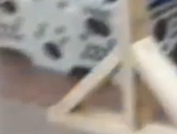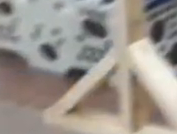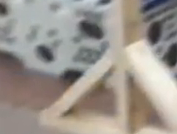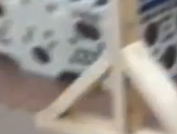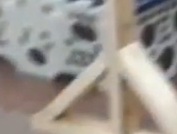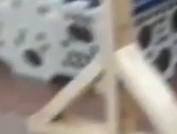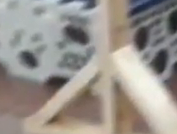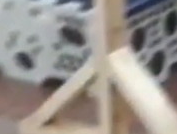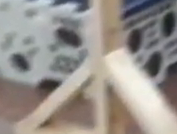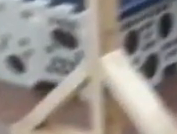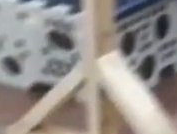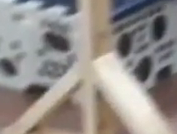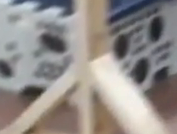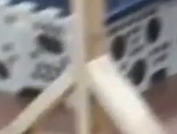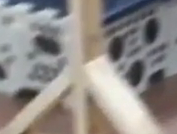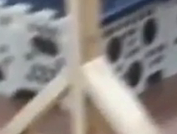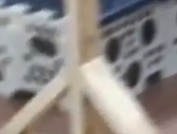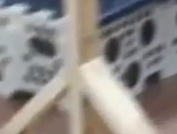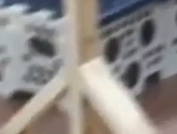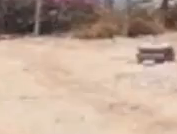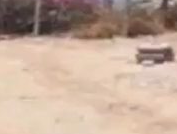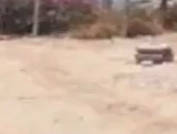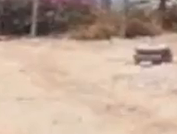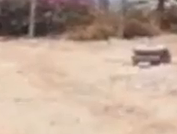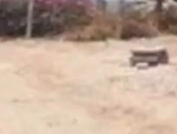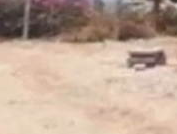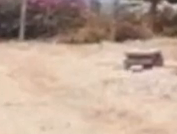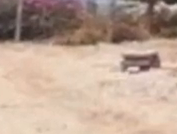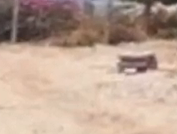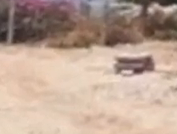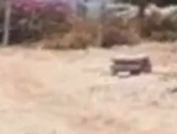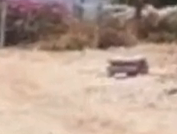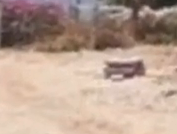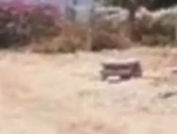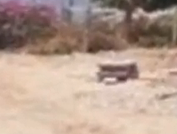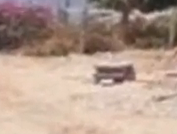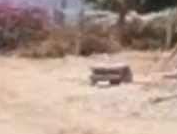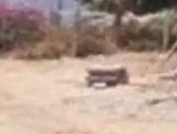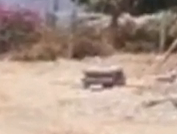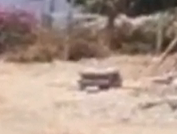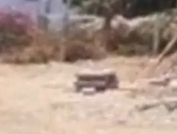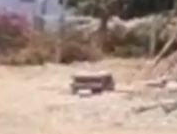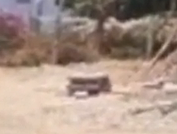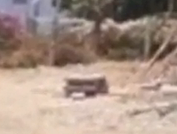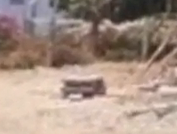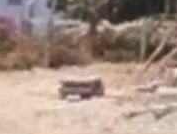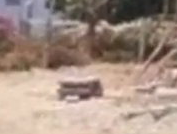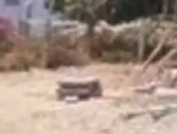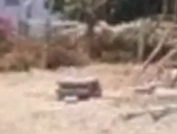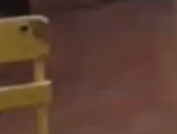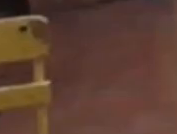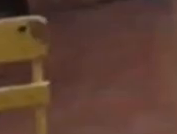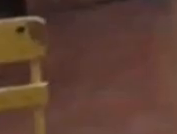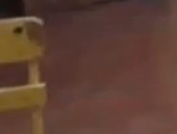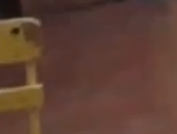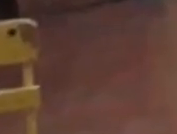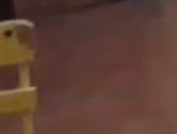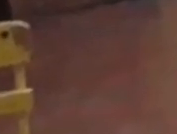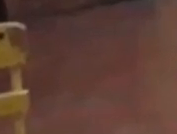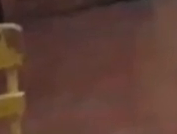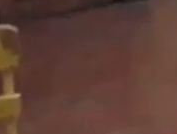bagong 119 na mga kaso kahapon, Mayo 2, ng taong kasalukuyan. Ito'y ayon sa City Health